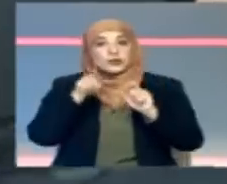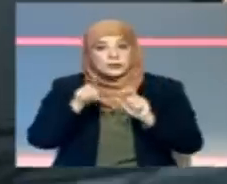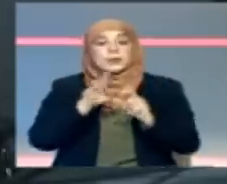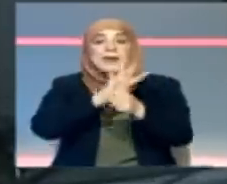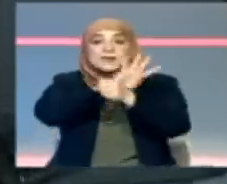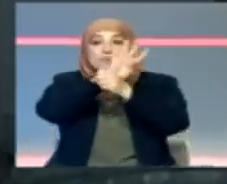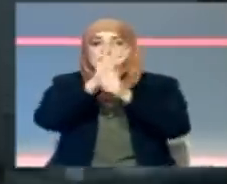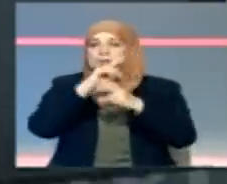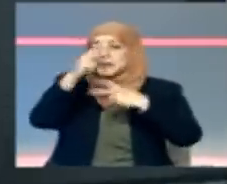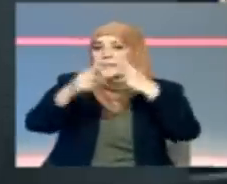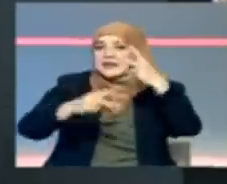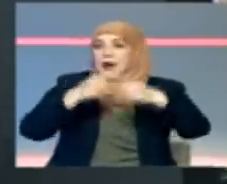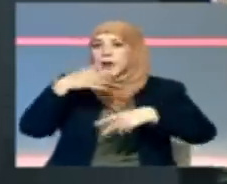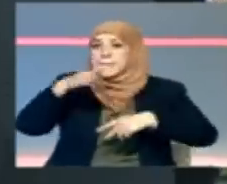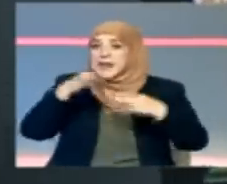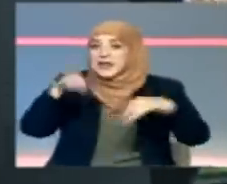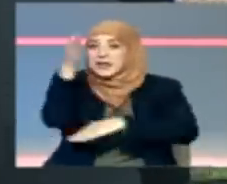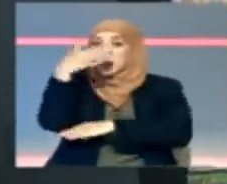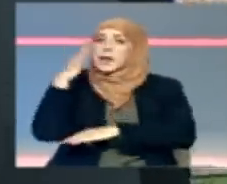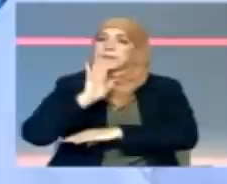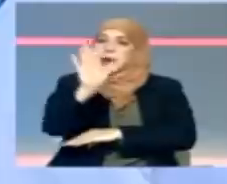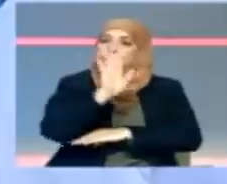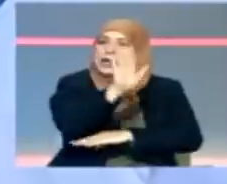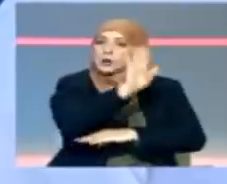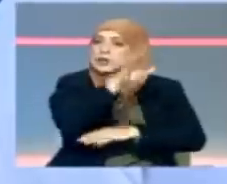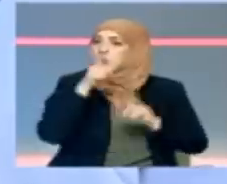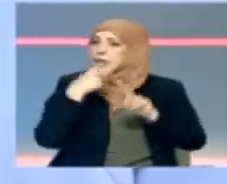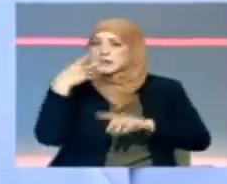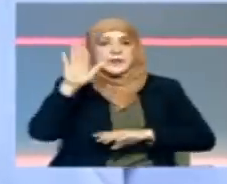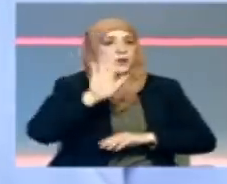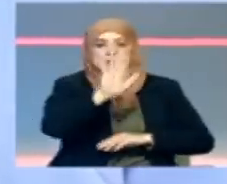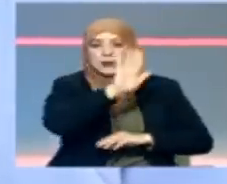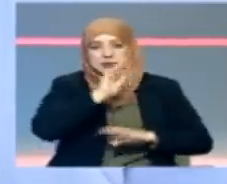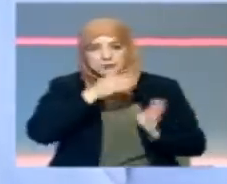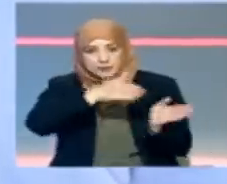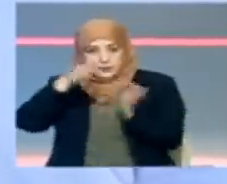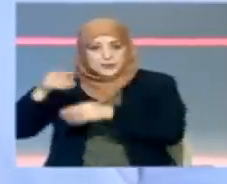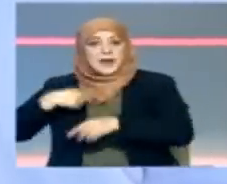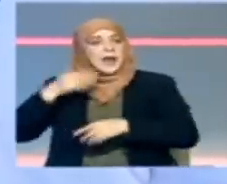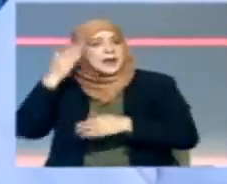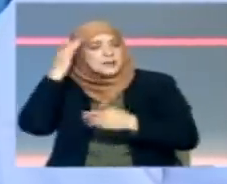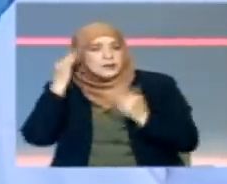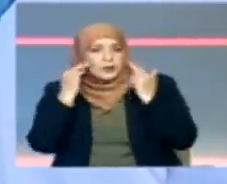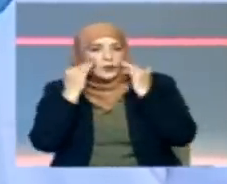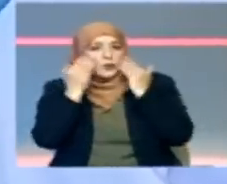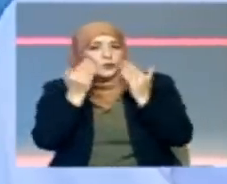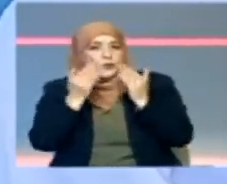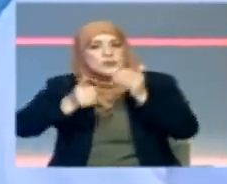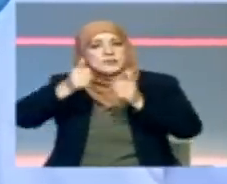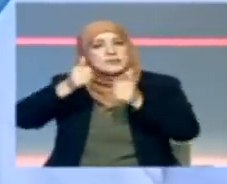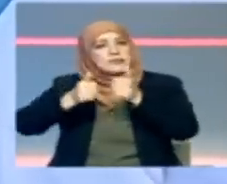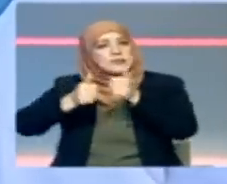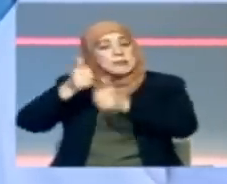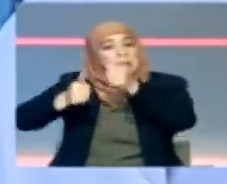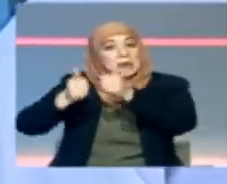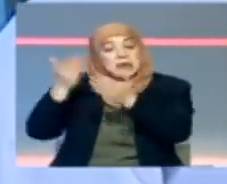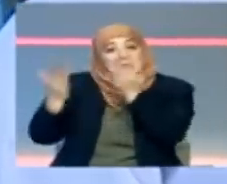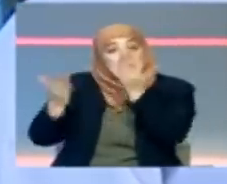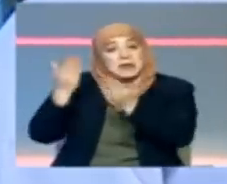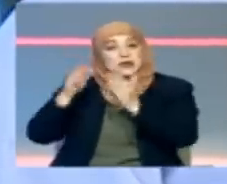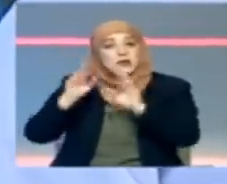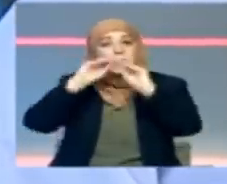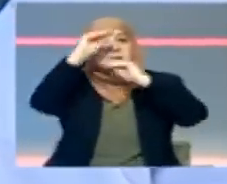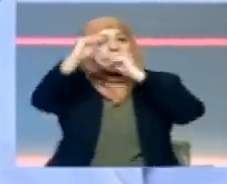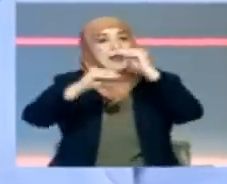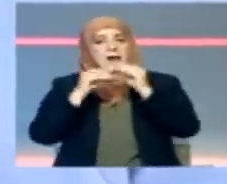التحول، ولكن لكل دولة خصائصها. أنا كي عملت مقارنة مع الجينات في العالم الكل، لقيت